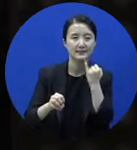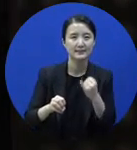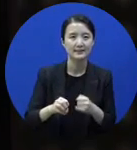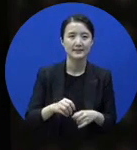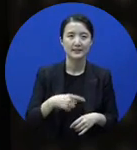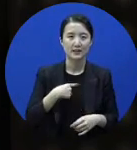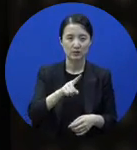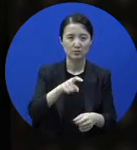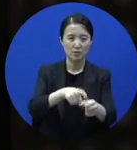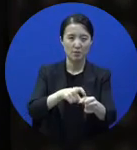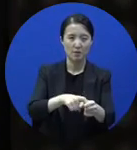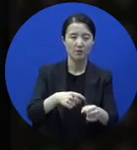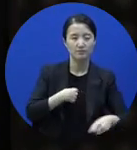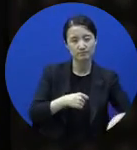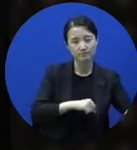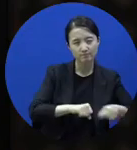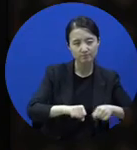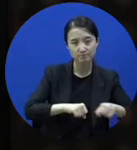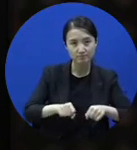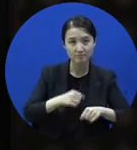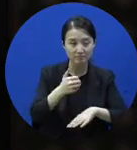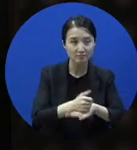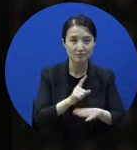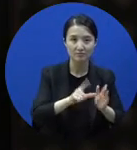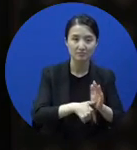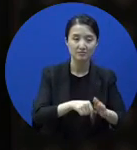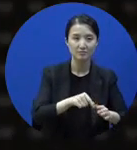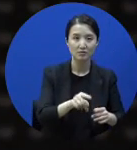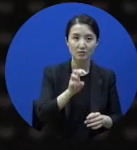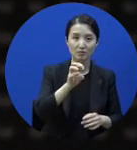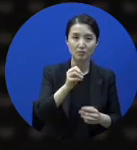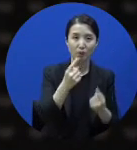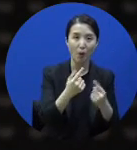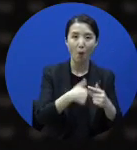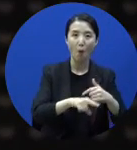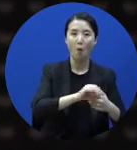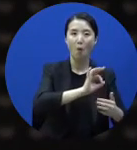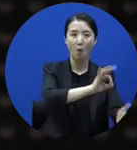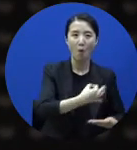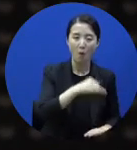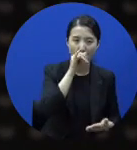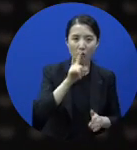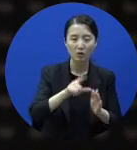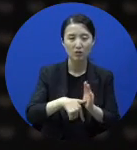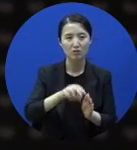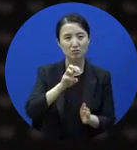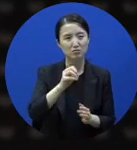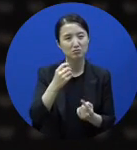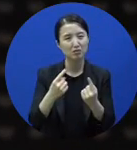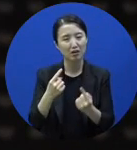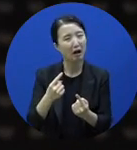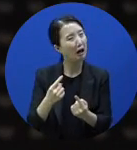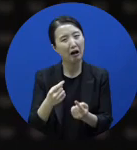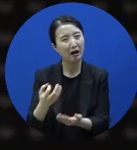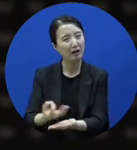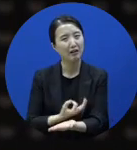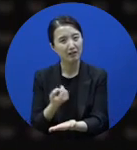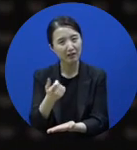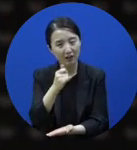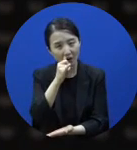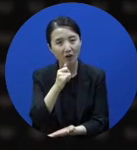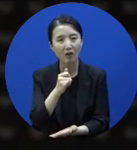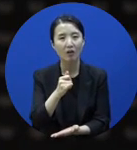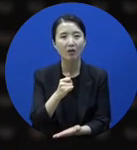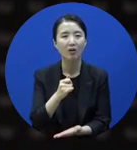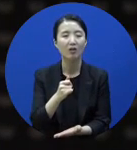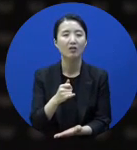거는 수익이 큰 것도 있고요. 어떤 건 적은 것도 있어요. 분명히 적은 거는 제가 시장 예측도 못했고 잘 판단을 못했던 거죠.